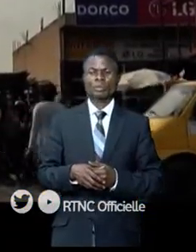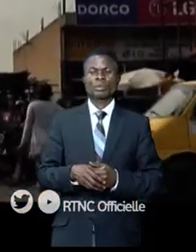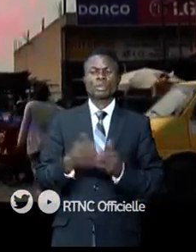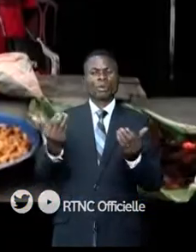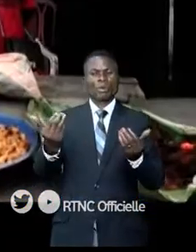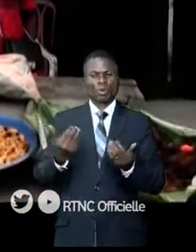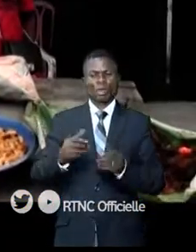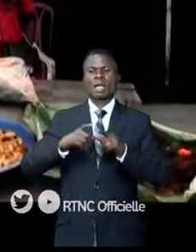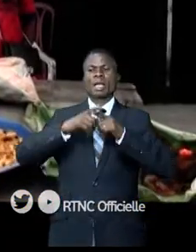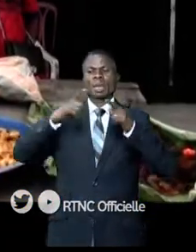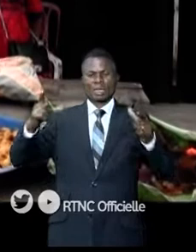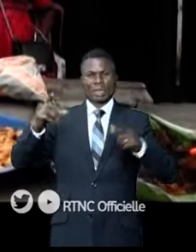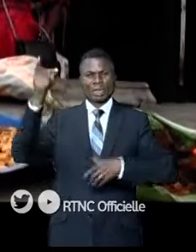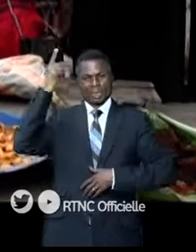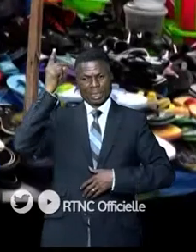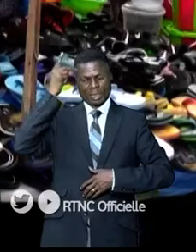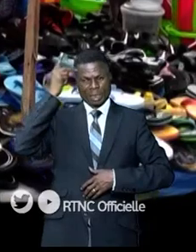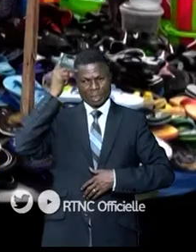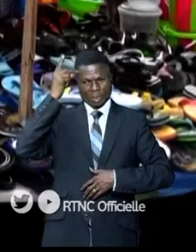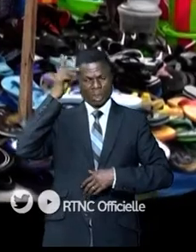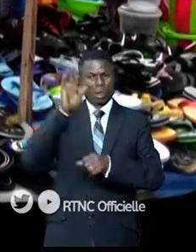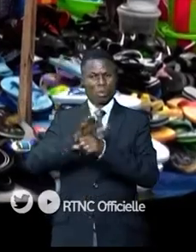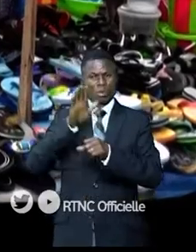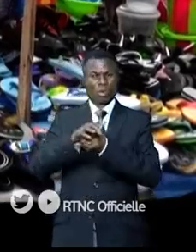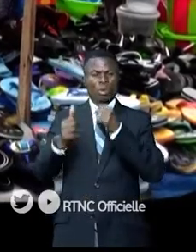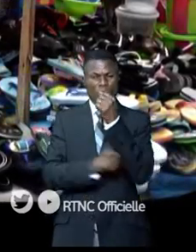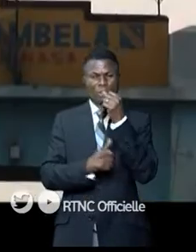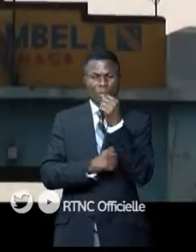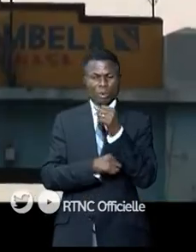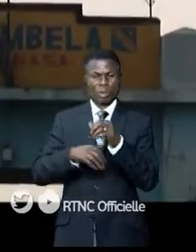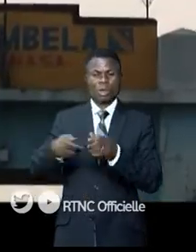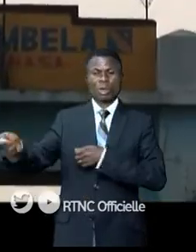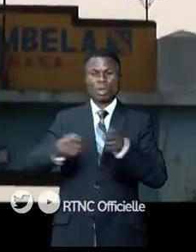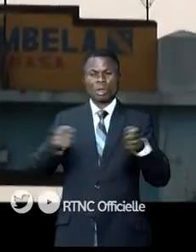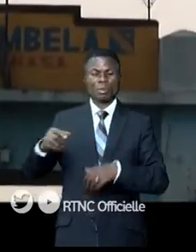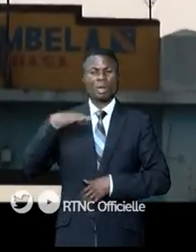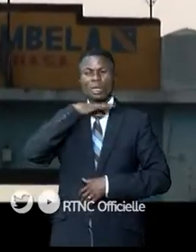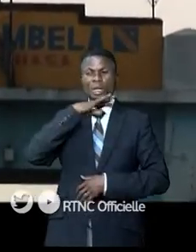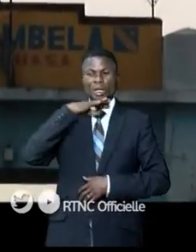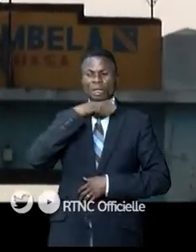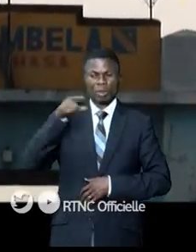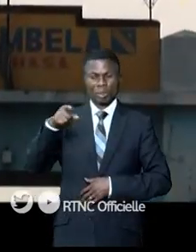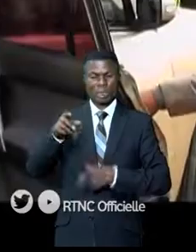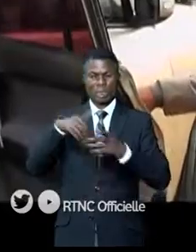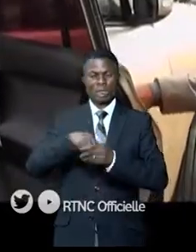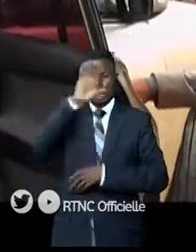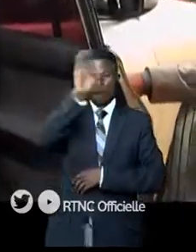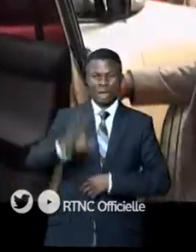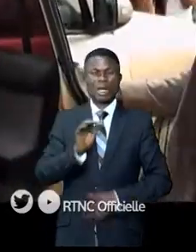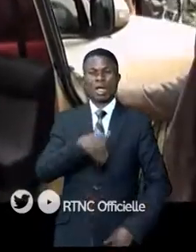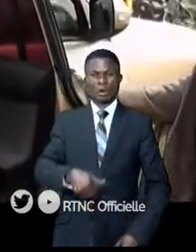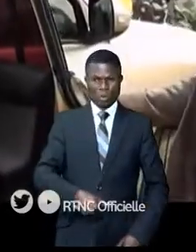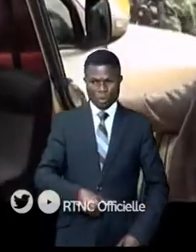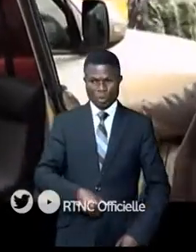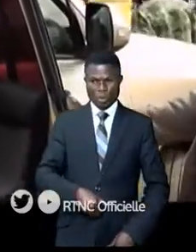les plus bouillants de la capitale et fréquenté par la masse populaire. Les marchés Mama Apenge, appelé Gambela, situé dans la commune de Kessavubu,